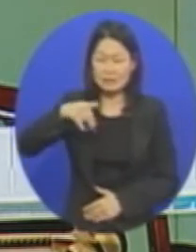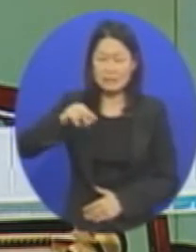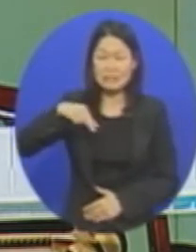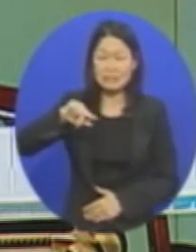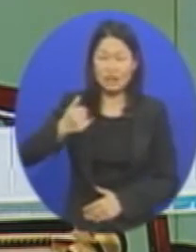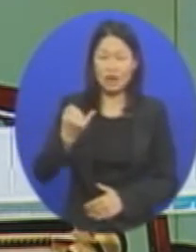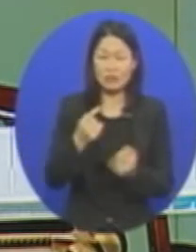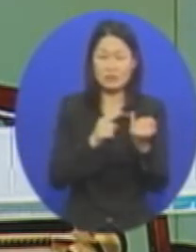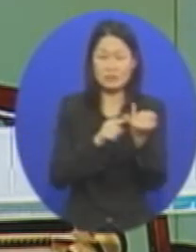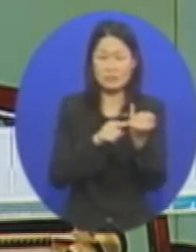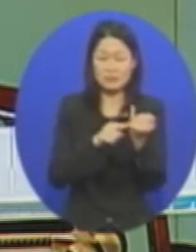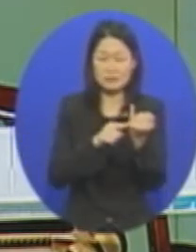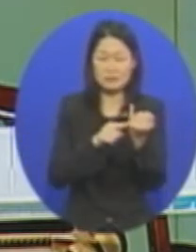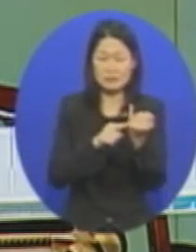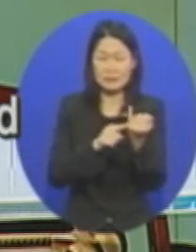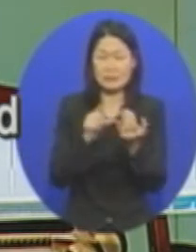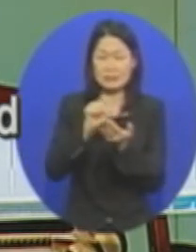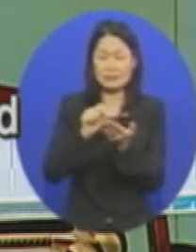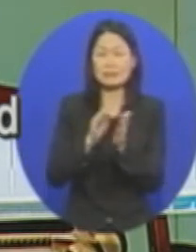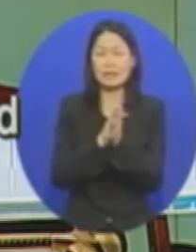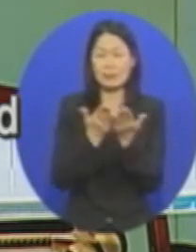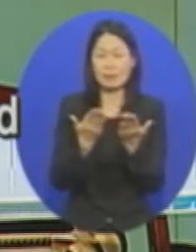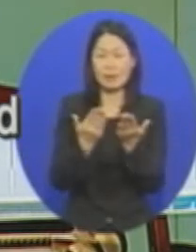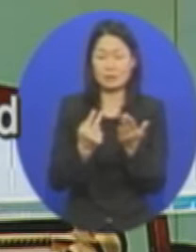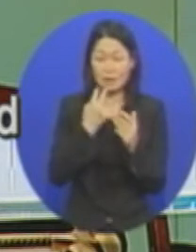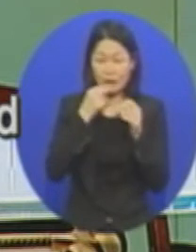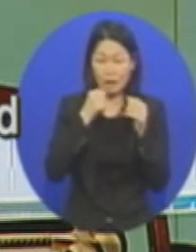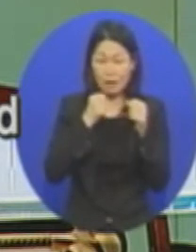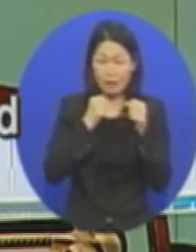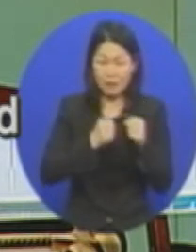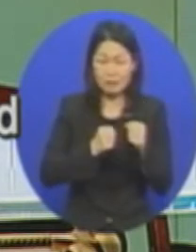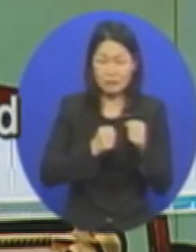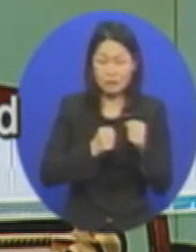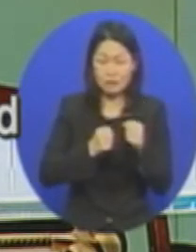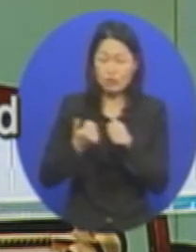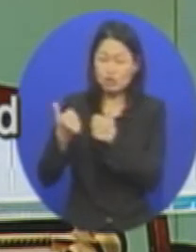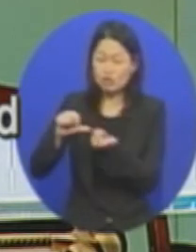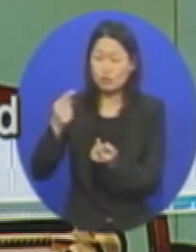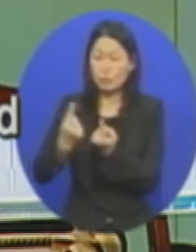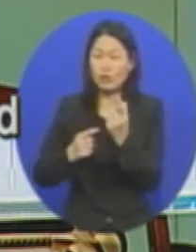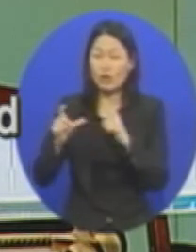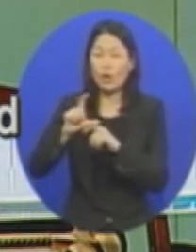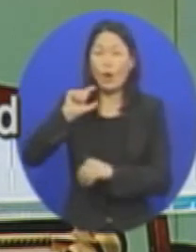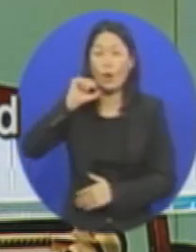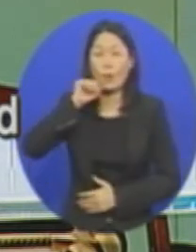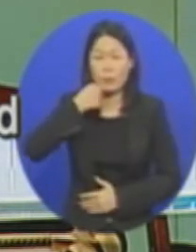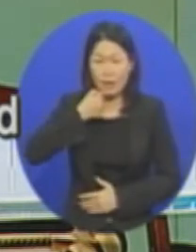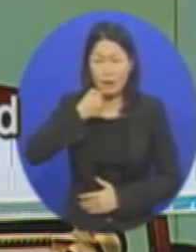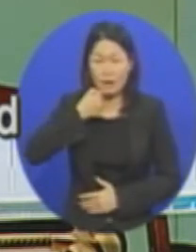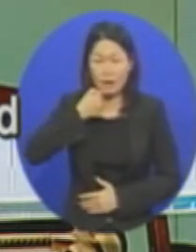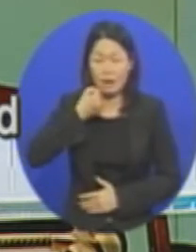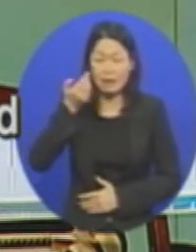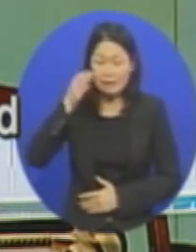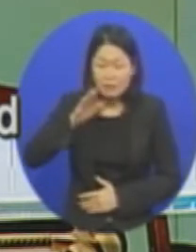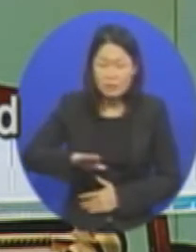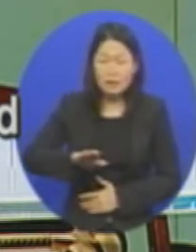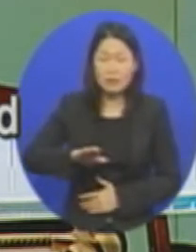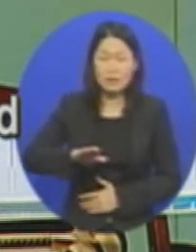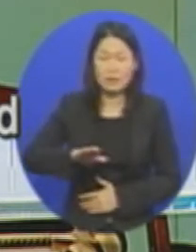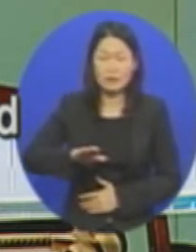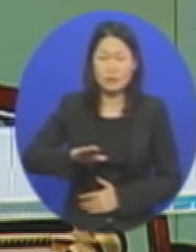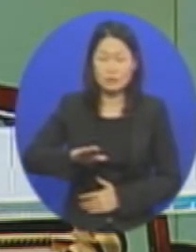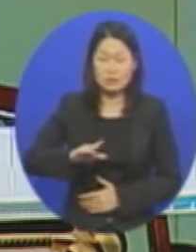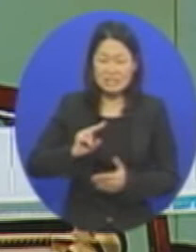가슴 책입니다 살아남는 것이 죽는 것보다 더 어렵다 그랬는데도